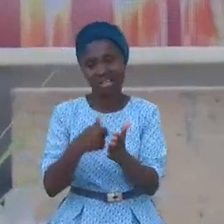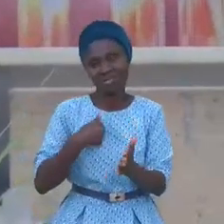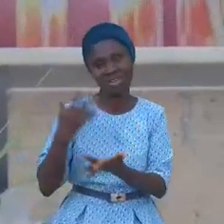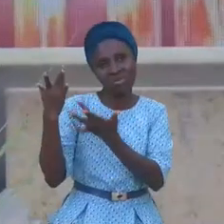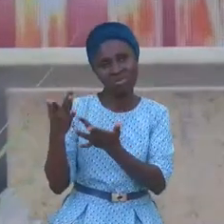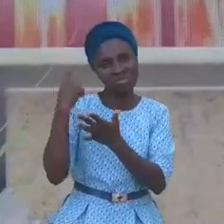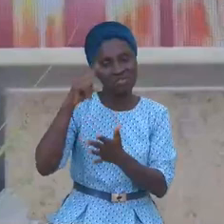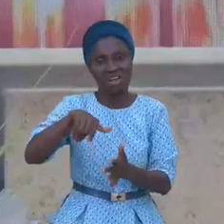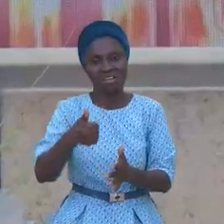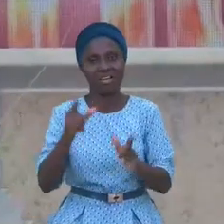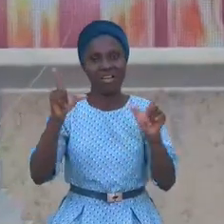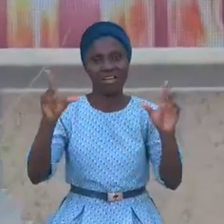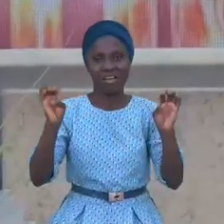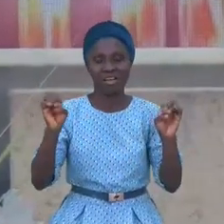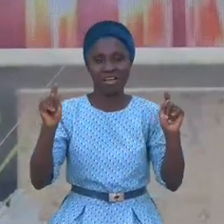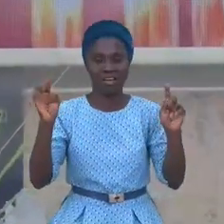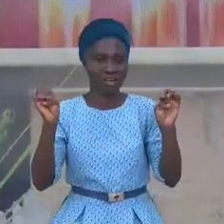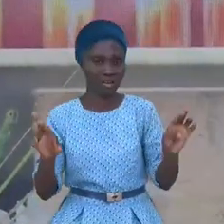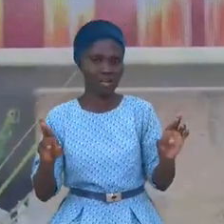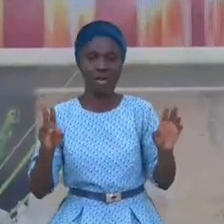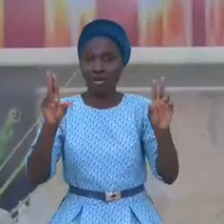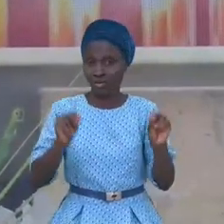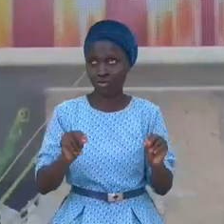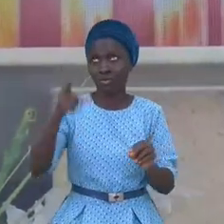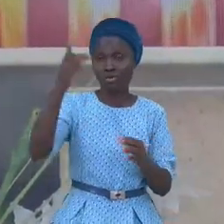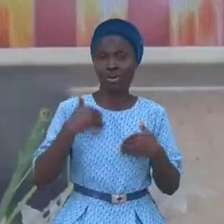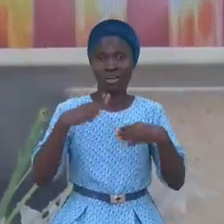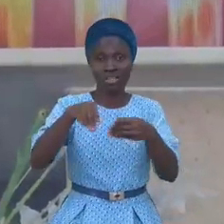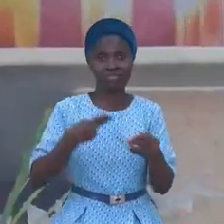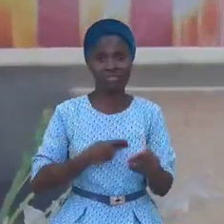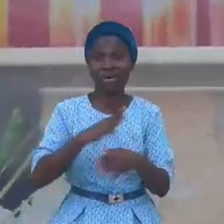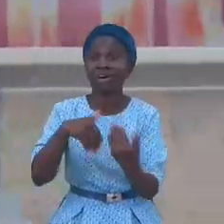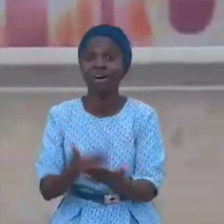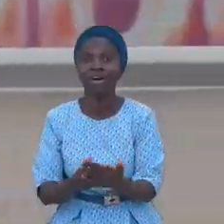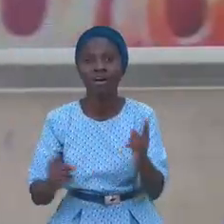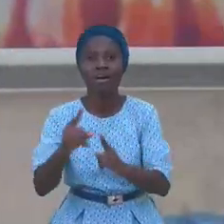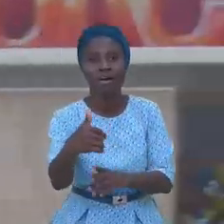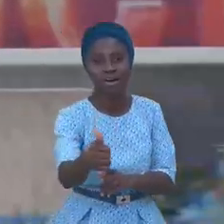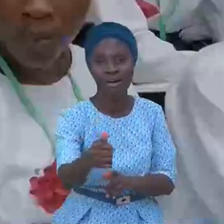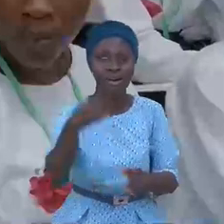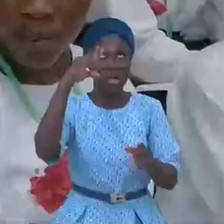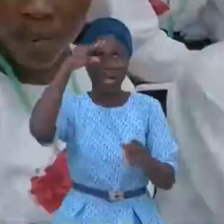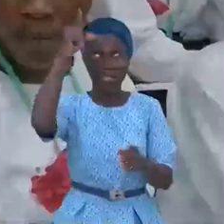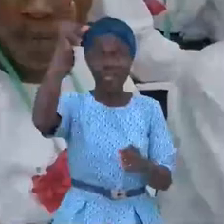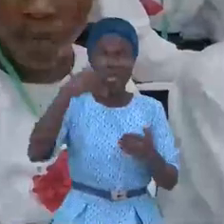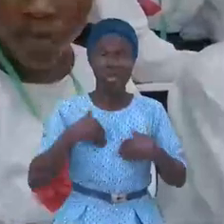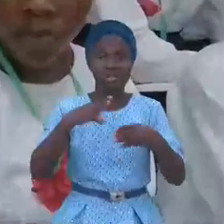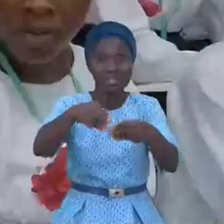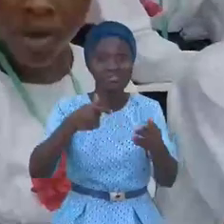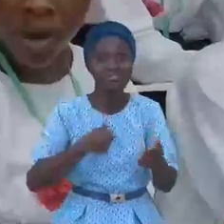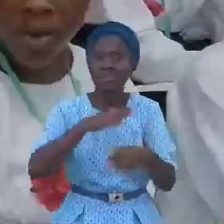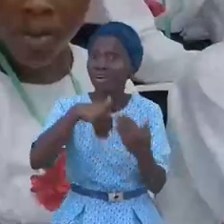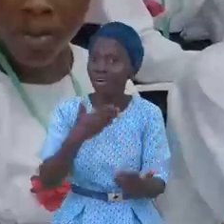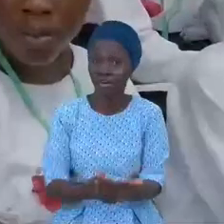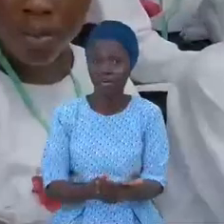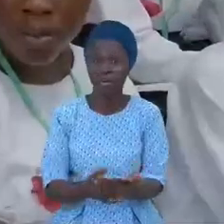et il nous a donné tout. Il m'a donné tout. J'ai dit, il m'a donné tout. Voyez ça, c'est ce